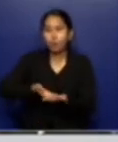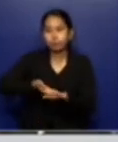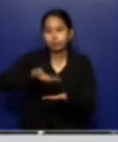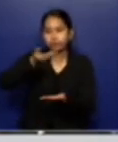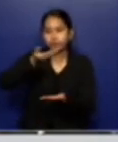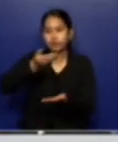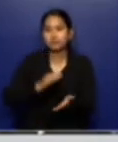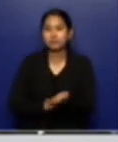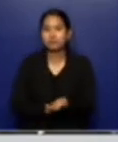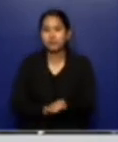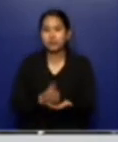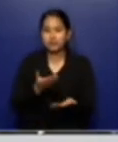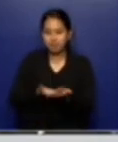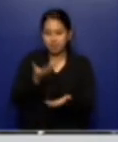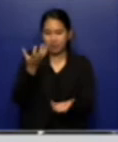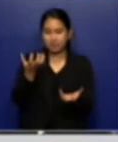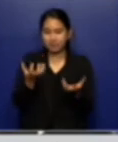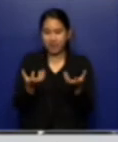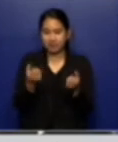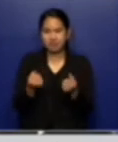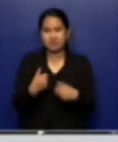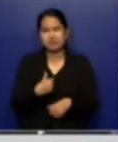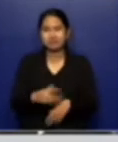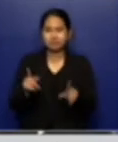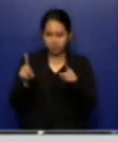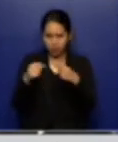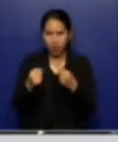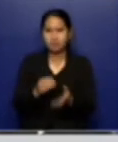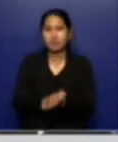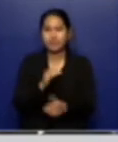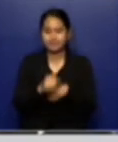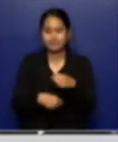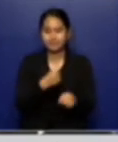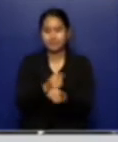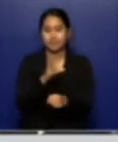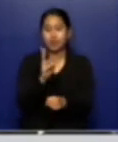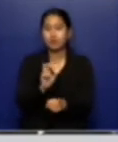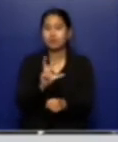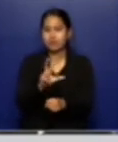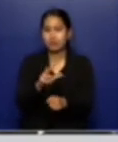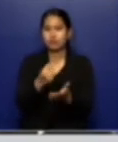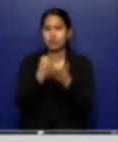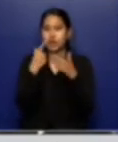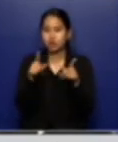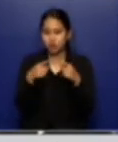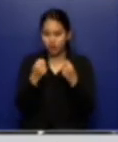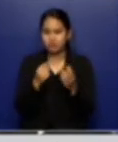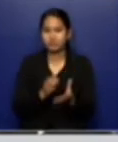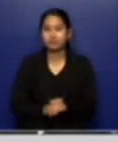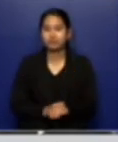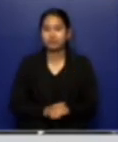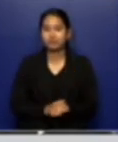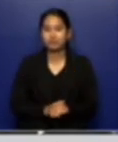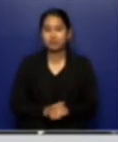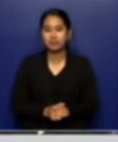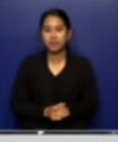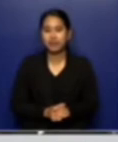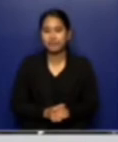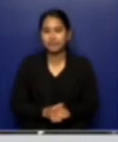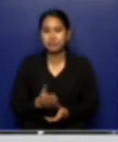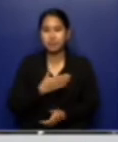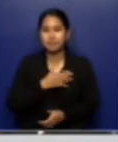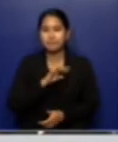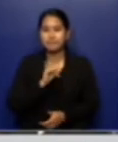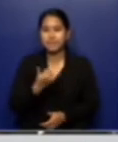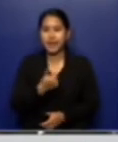งินให้กรมส่งเสริมท่านมาตอบผมว่าวันนี้เนี่ยปี63ท่านมีเดี๋ยวสำนักงบมาตอบด้วยผมไม่แน่ใจว่